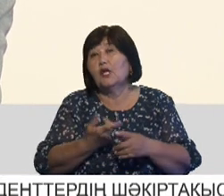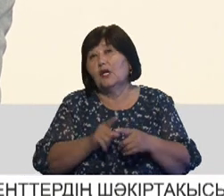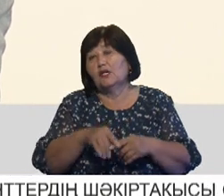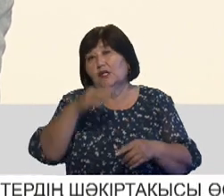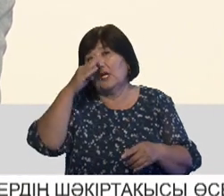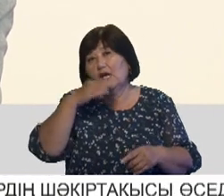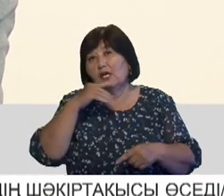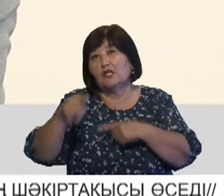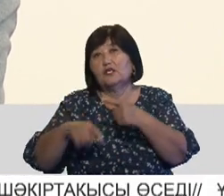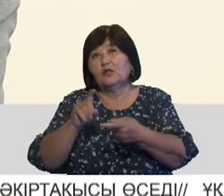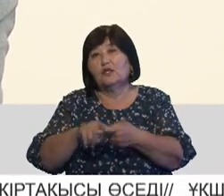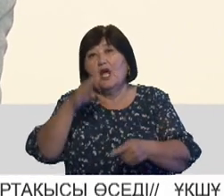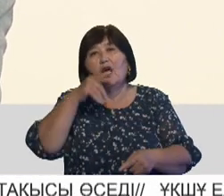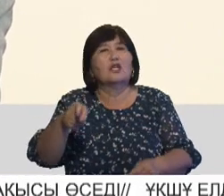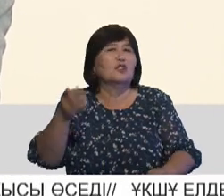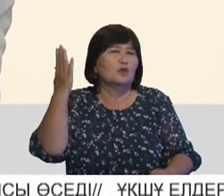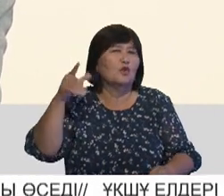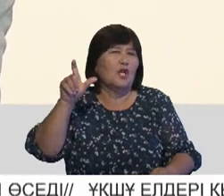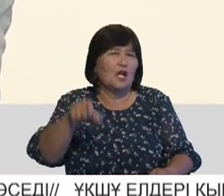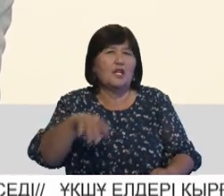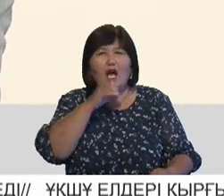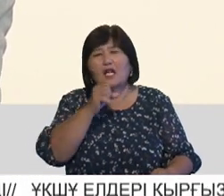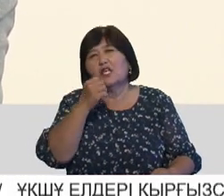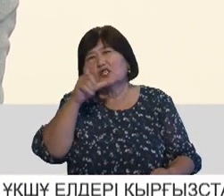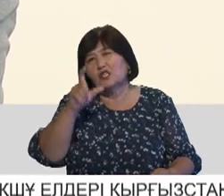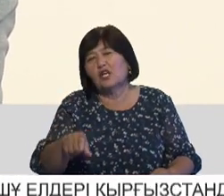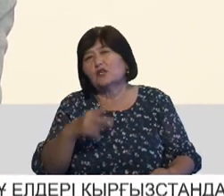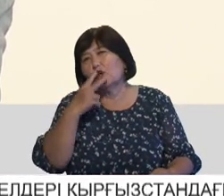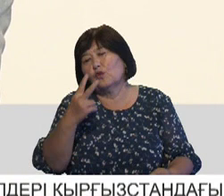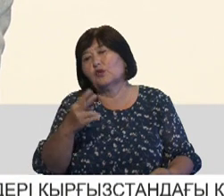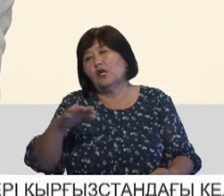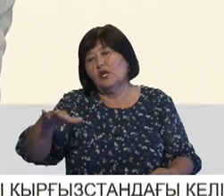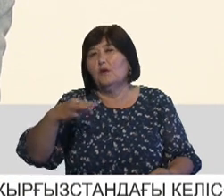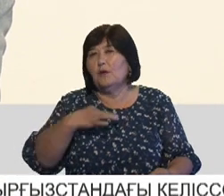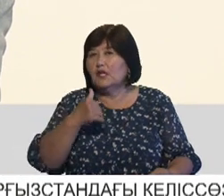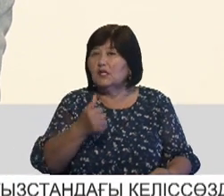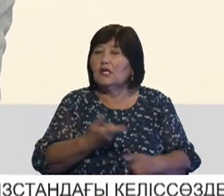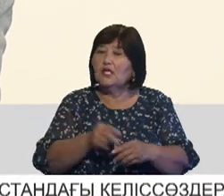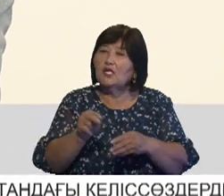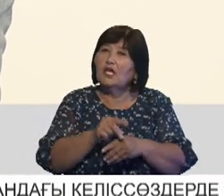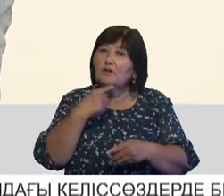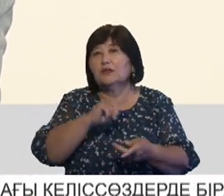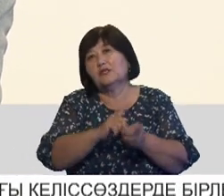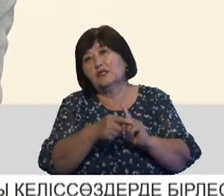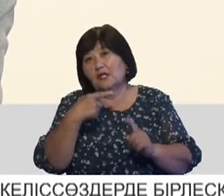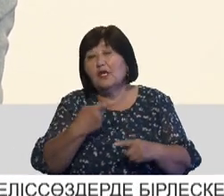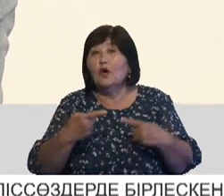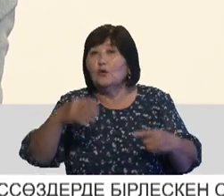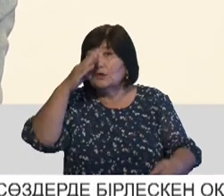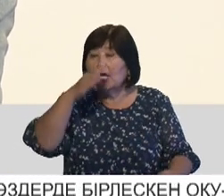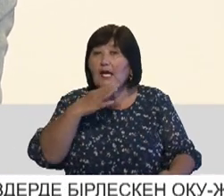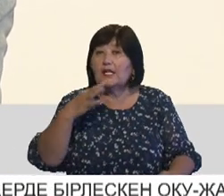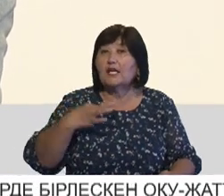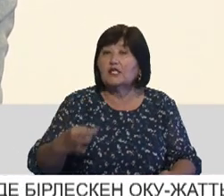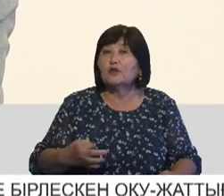дейді. Әкесі сондай адам еді. Атасы жақсы адам, көрегенді бала ер адам тәрбиесін ауыз қалады. Өйткені әкесінің